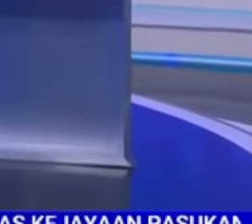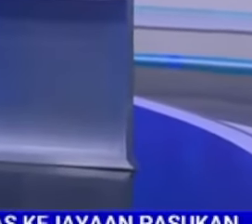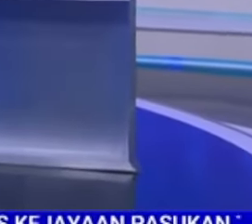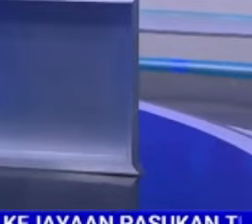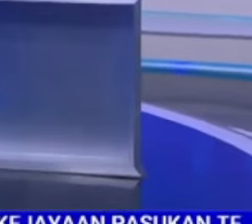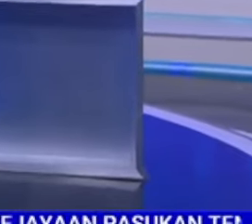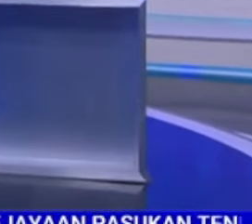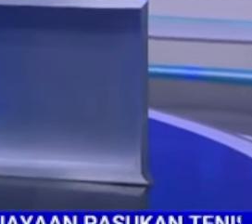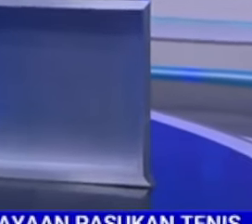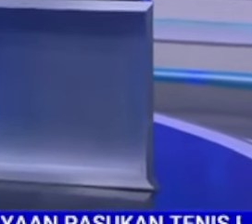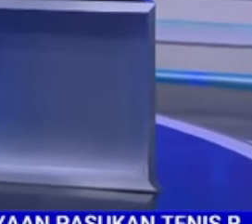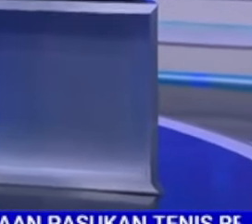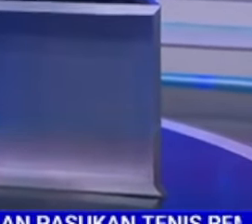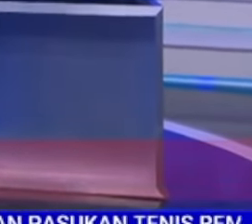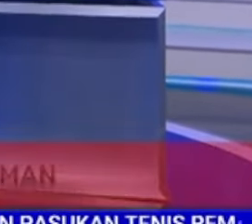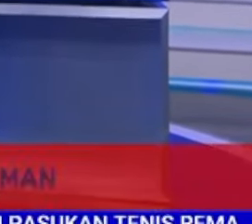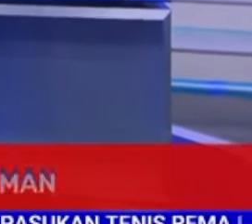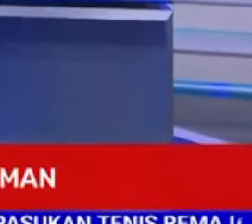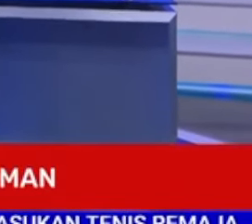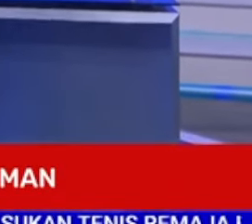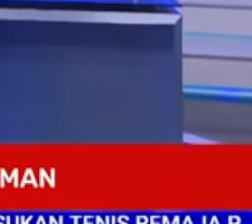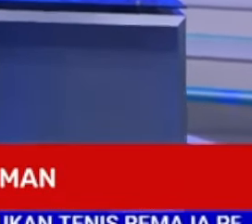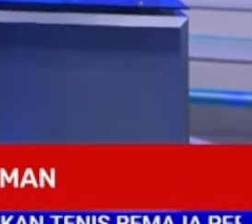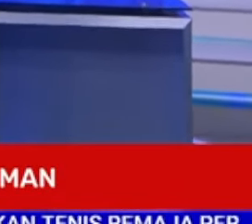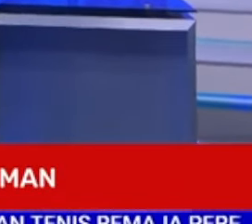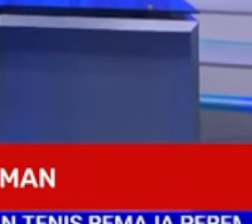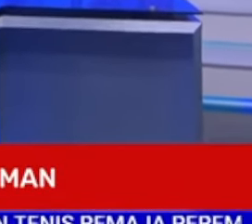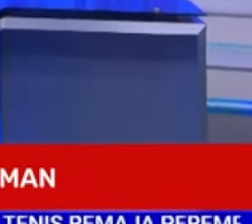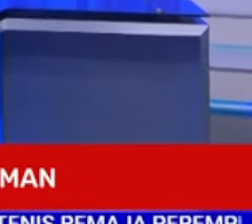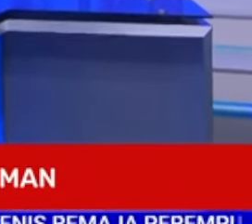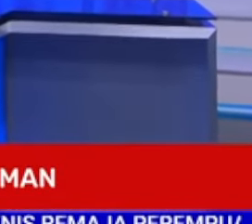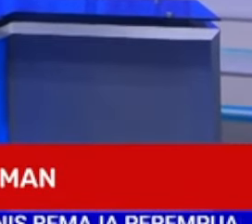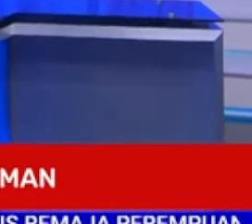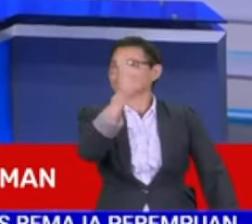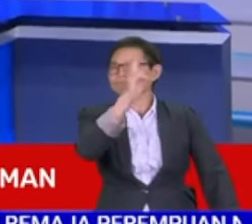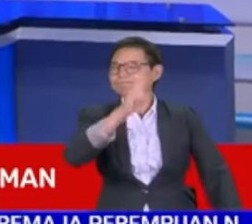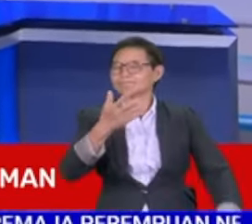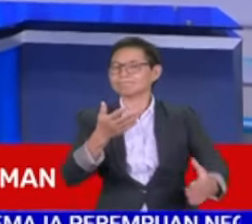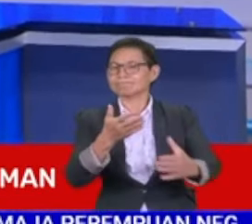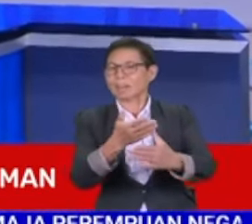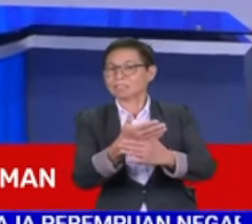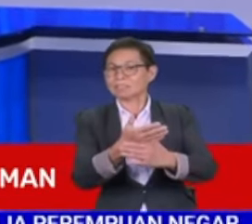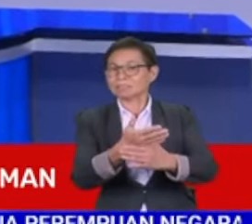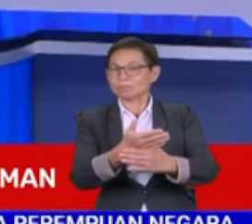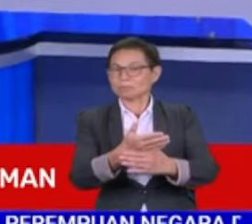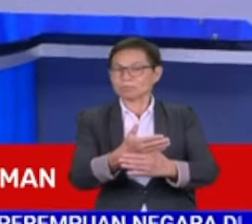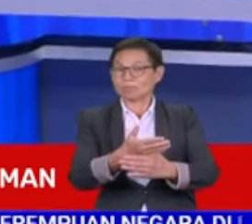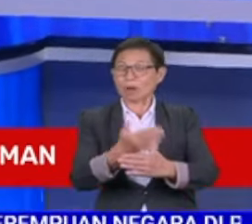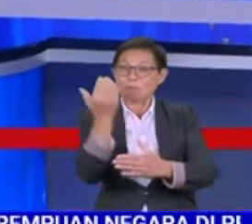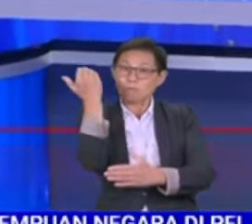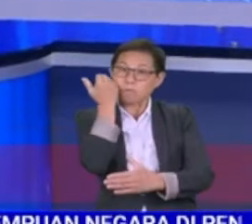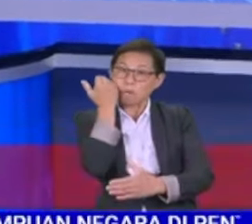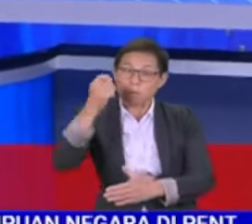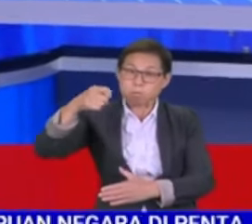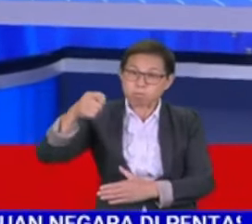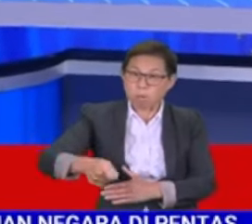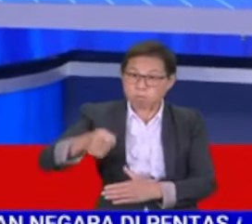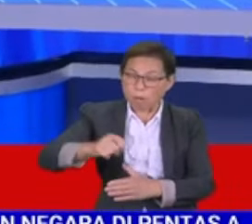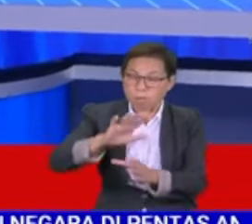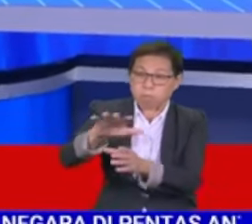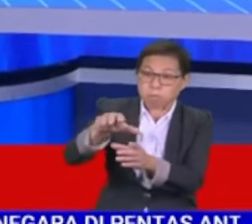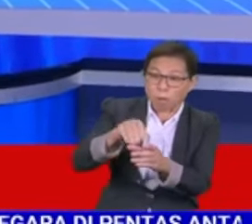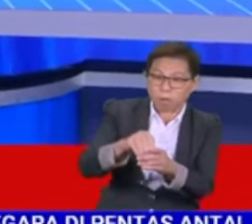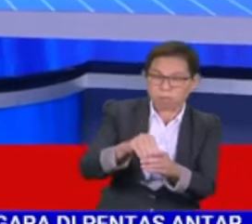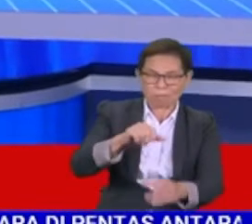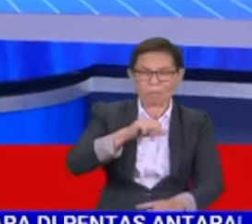Menteri Dato' Sri Anwar Ibrahim memberi jaminan kerajaan tidak akan mengganggu proses undang-undang termasuk kes mahkamah